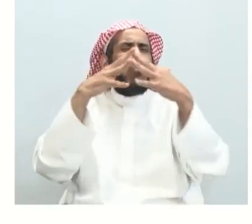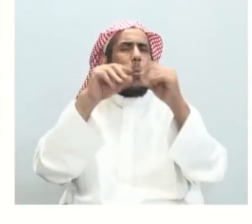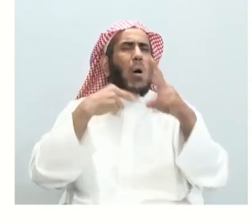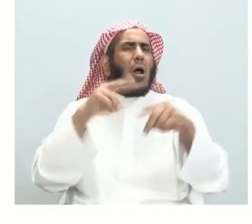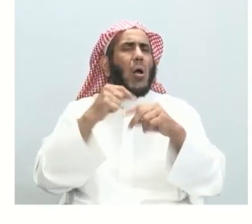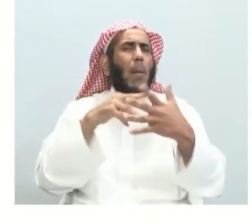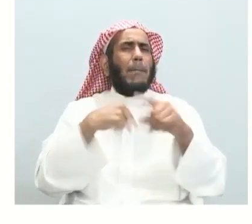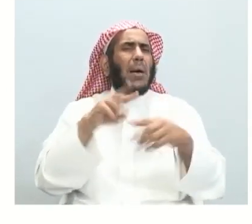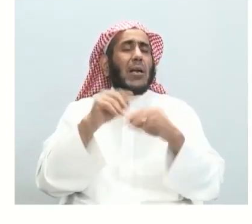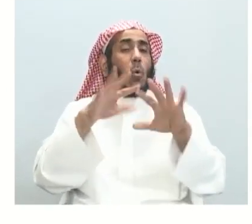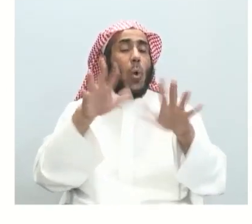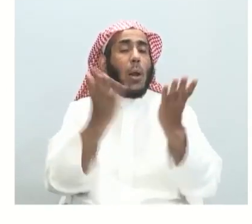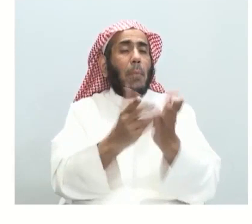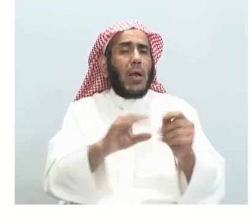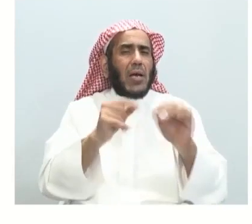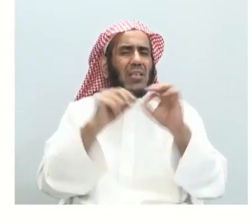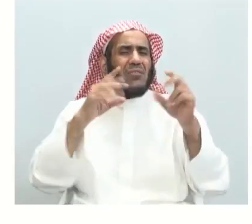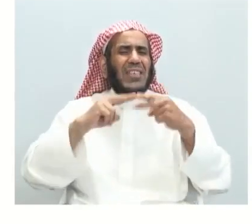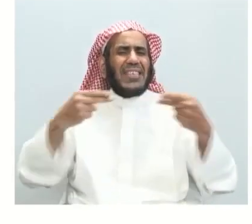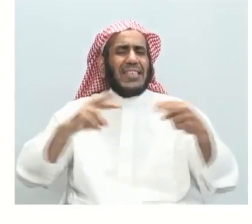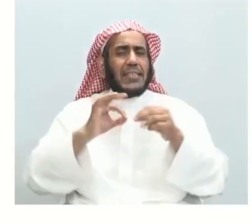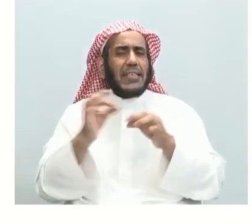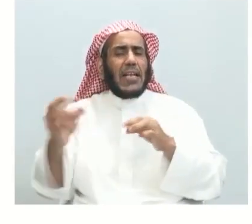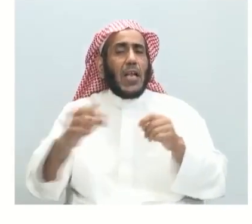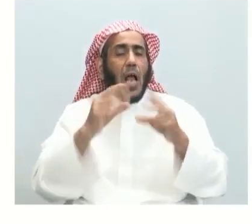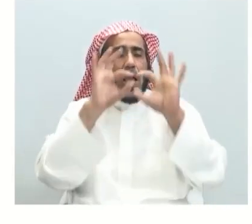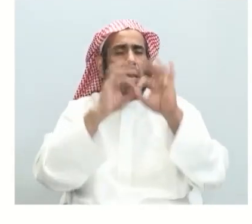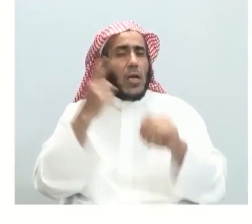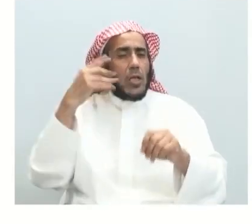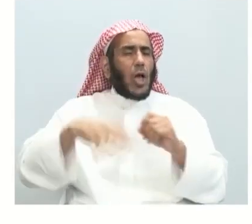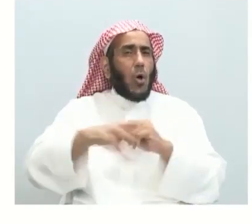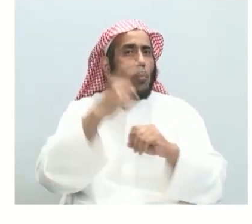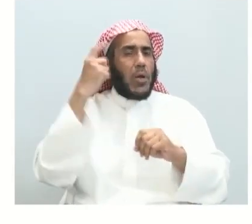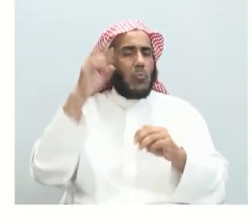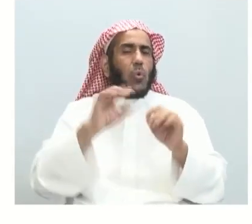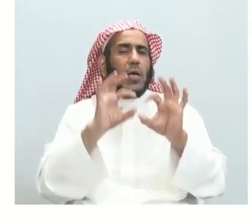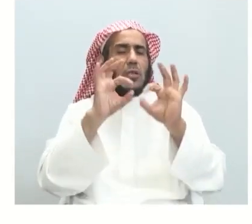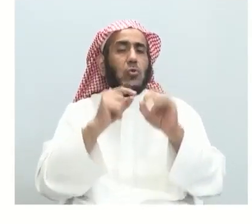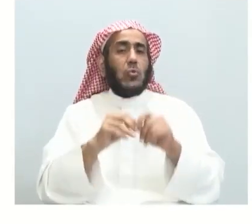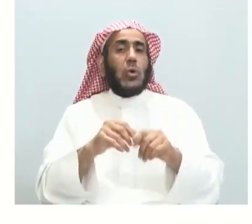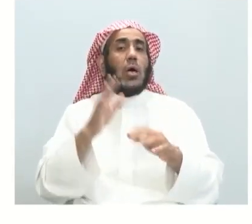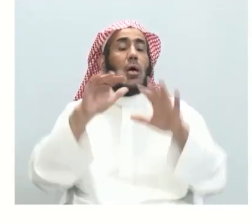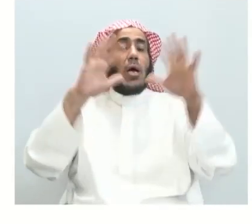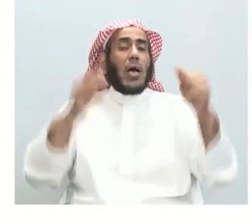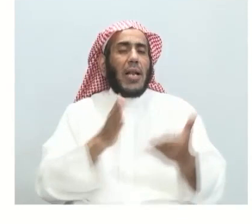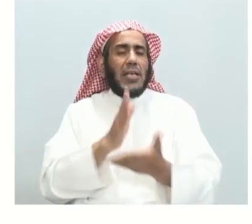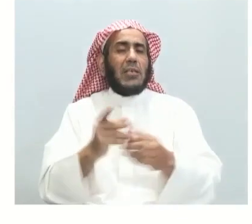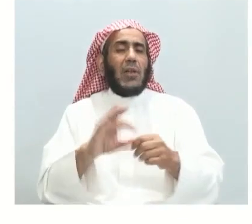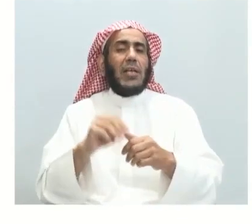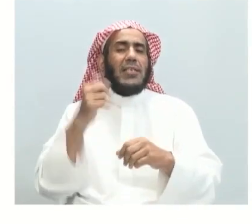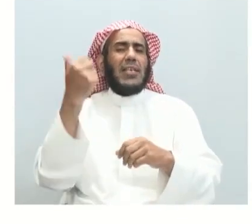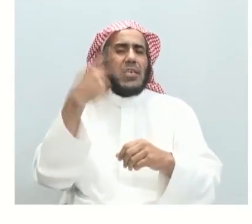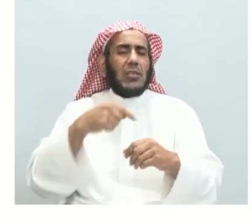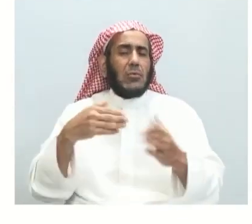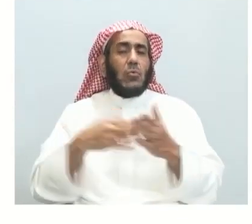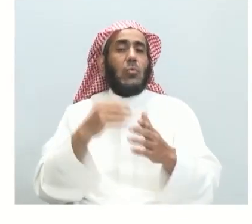والبحر قد فصل الايات لقوم يعلمون وهذه السوره التي معنى الحجر في الايه السا